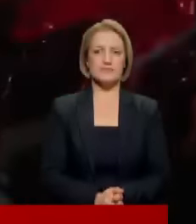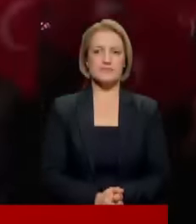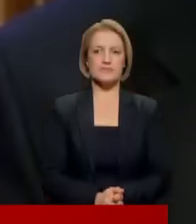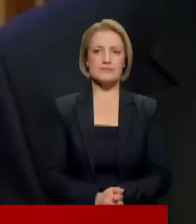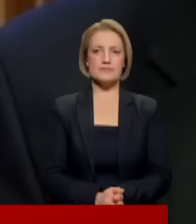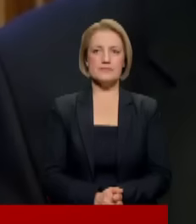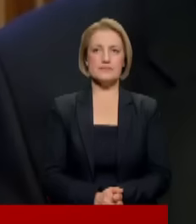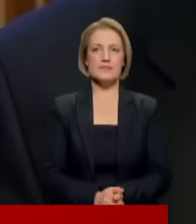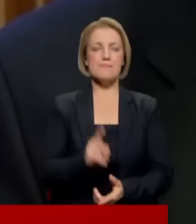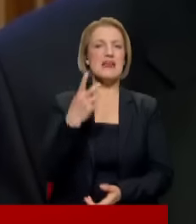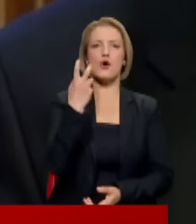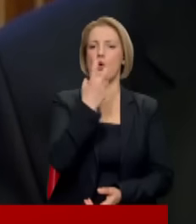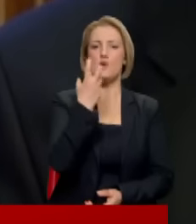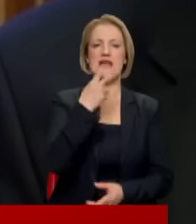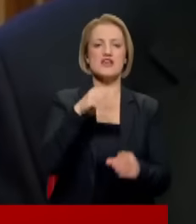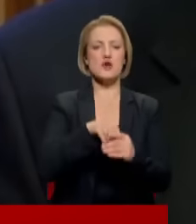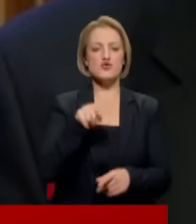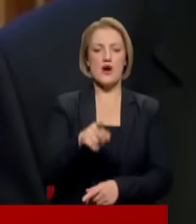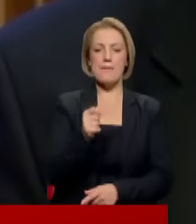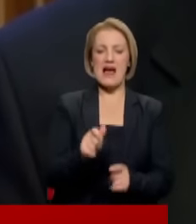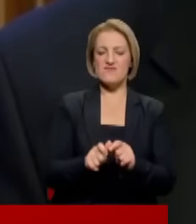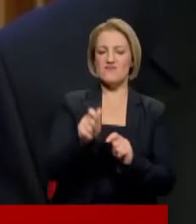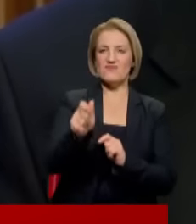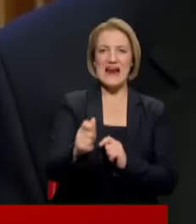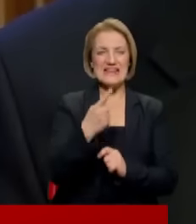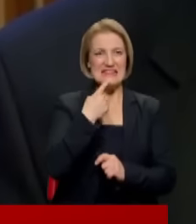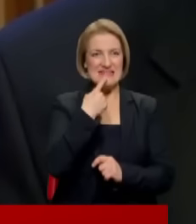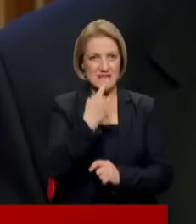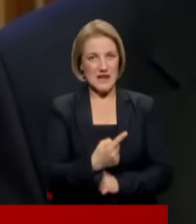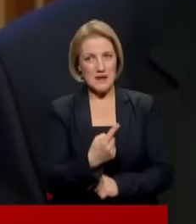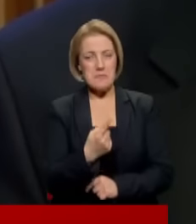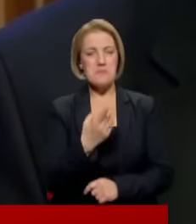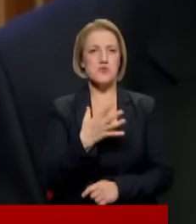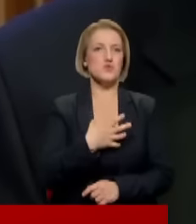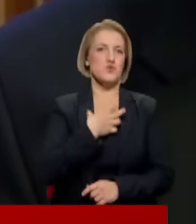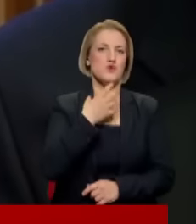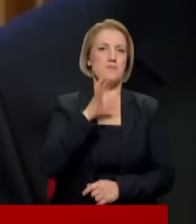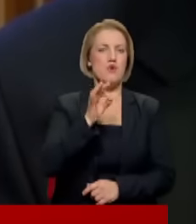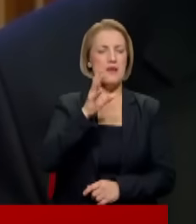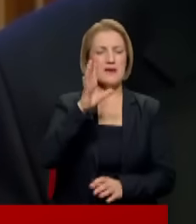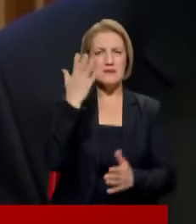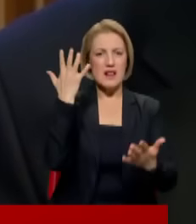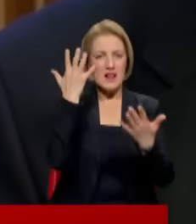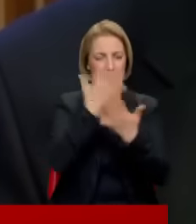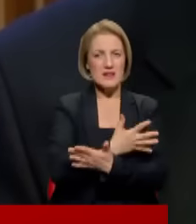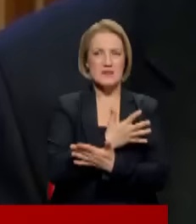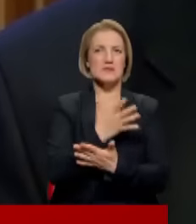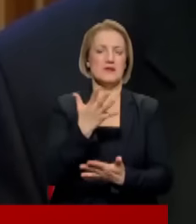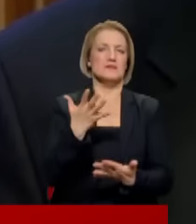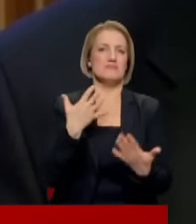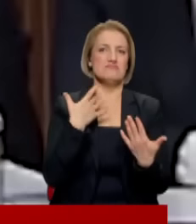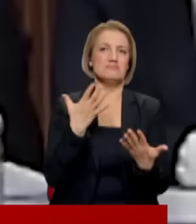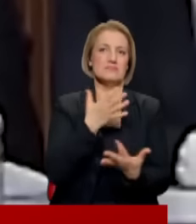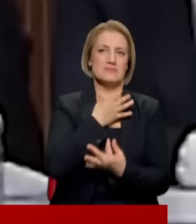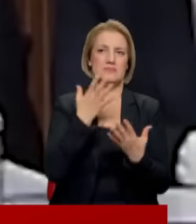yşm bir konser için şu kadar para verdi denmek suretiyle maalesef böyle bir algı operasyonuna maruz kalmış